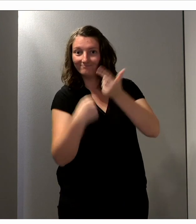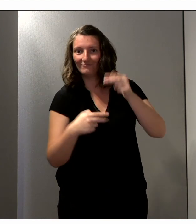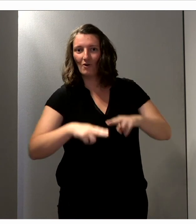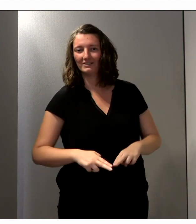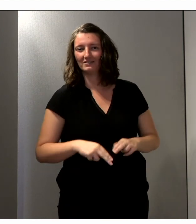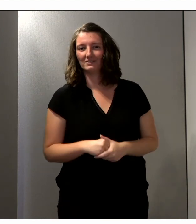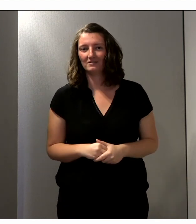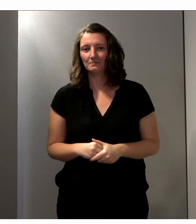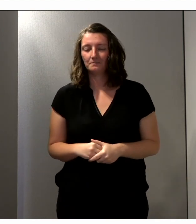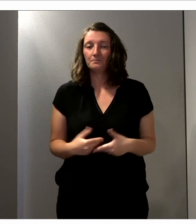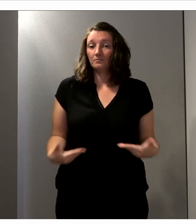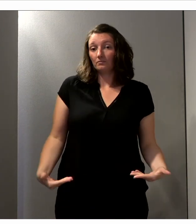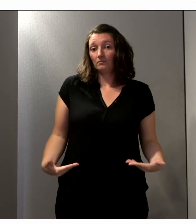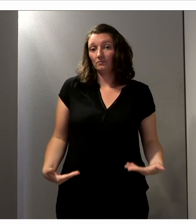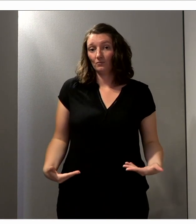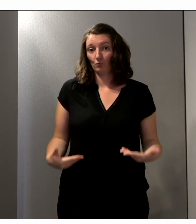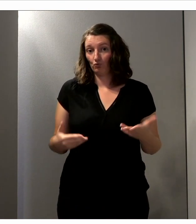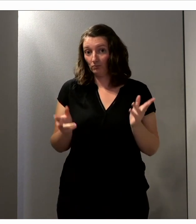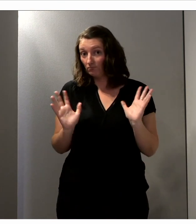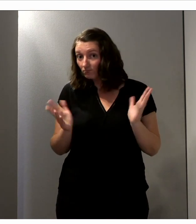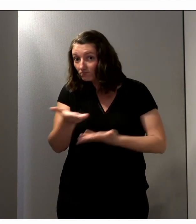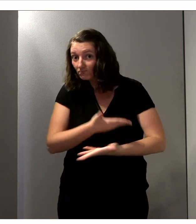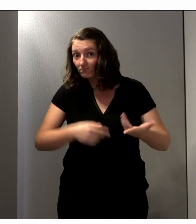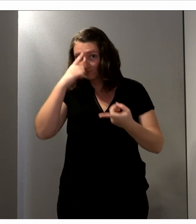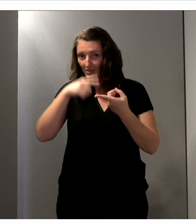Si nous voulons donc parler aujourd'hui de pratiques